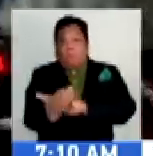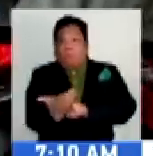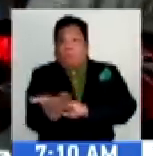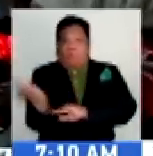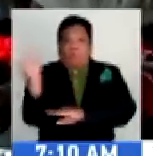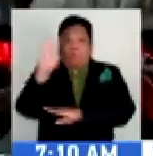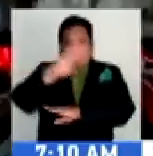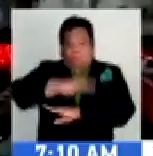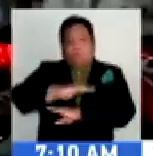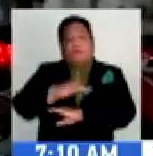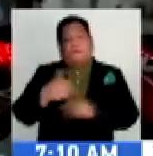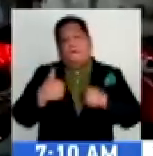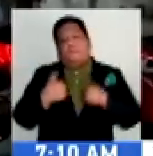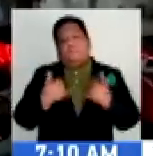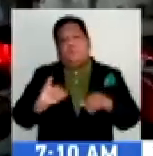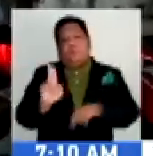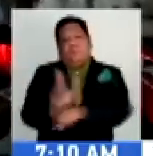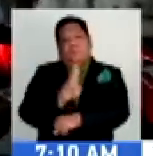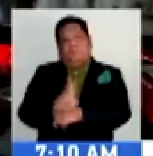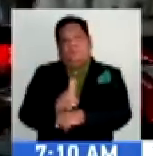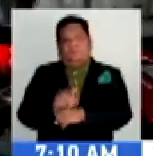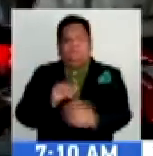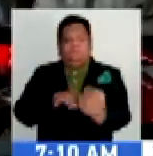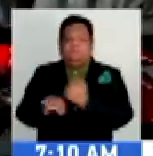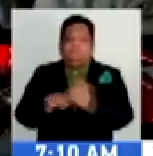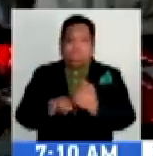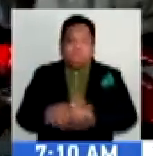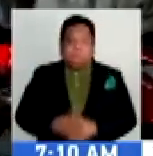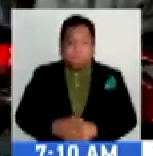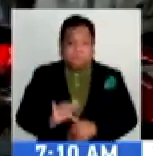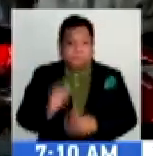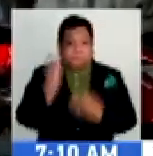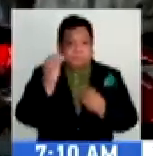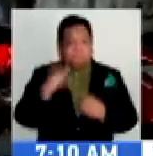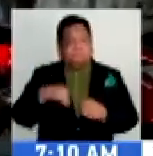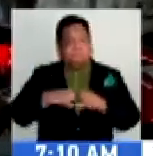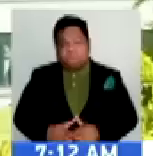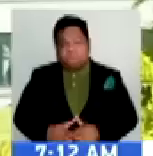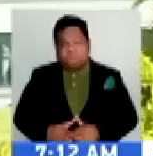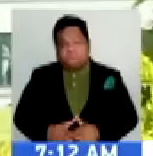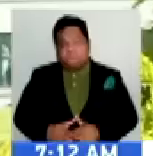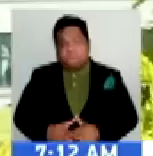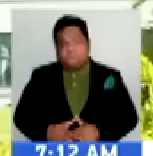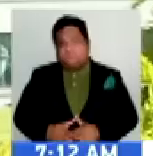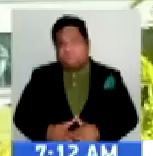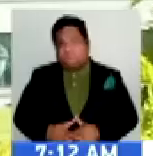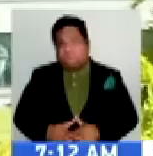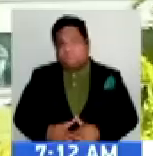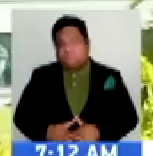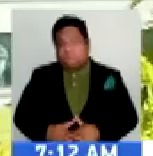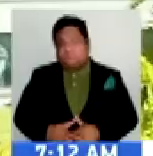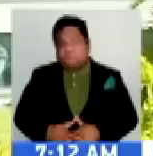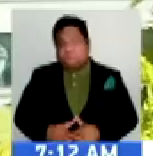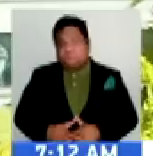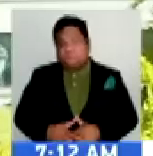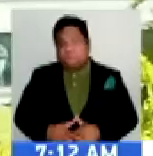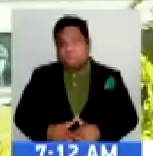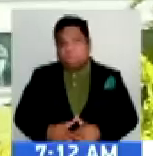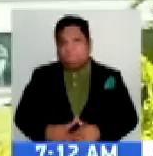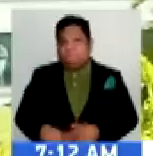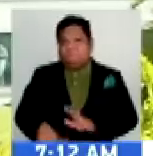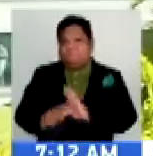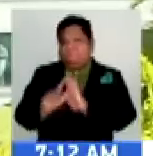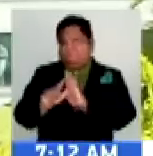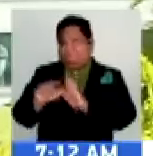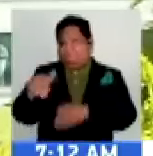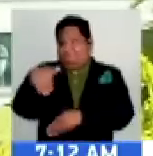motorista. Ito ang latest mula rito sa C5, Bam Alegre, para sa GMA Integrated News. Mamaya na ang World TV premiere ng highly